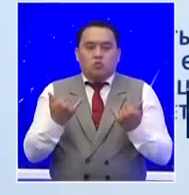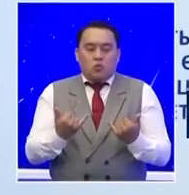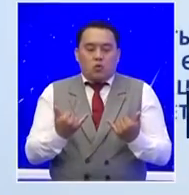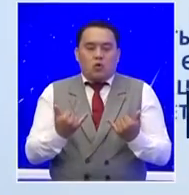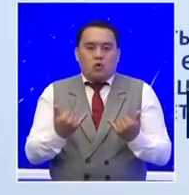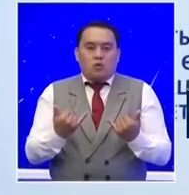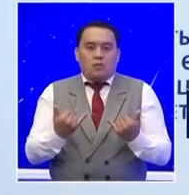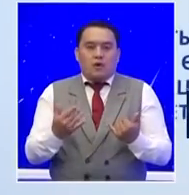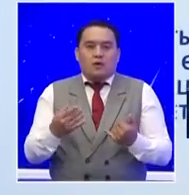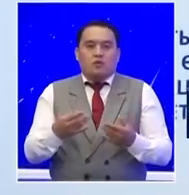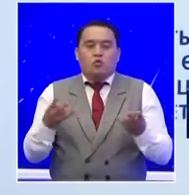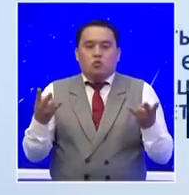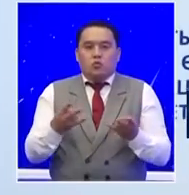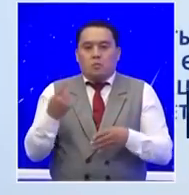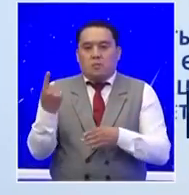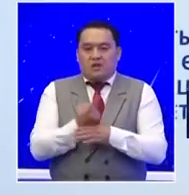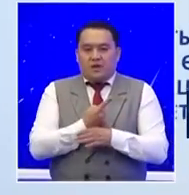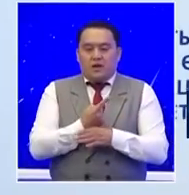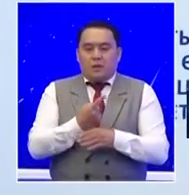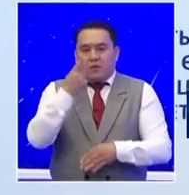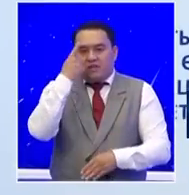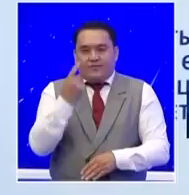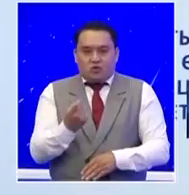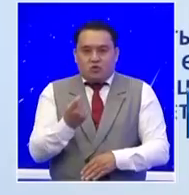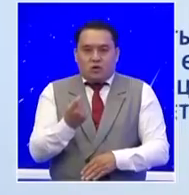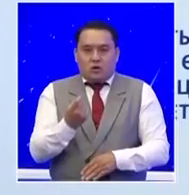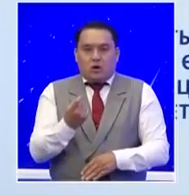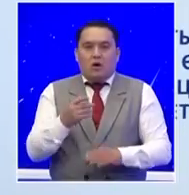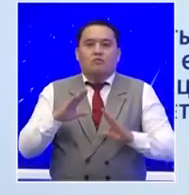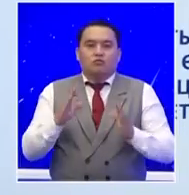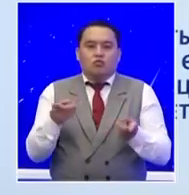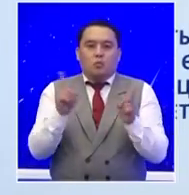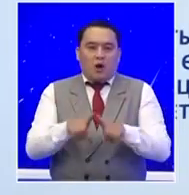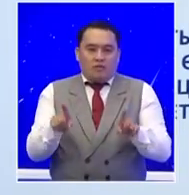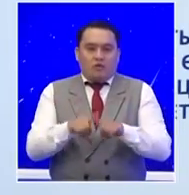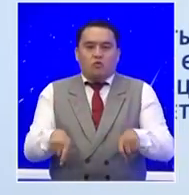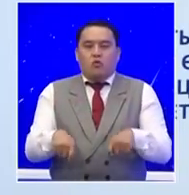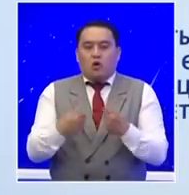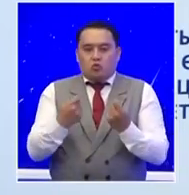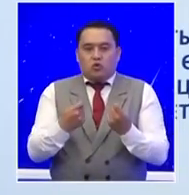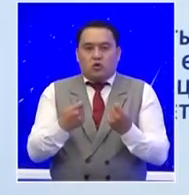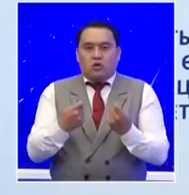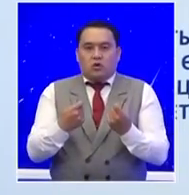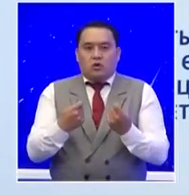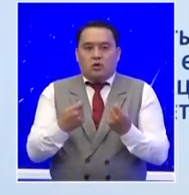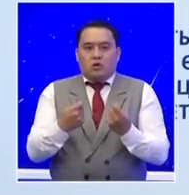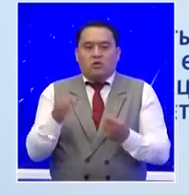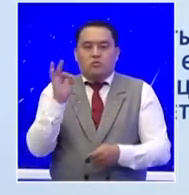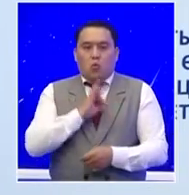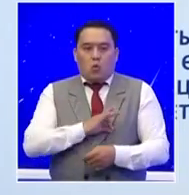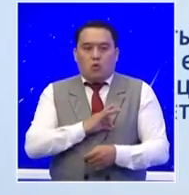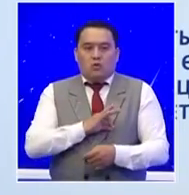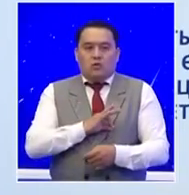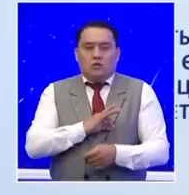лицу, выносится первое предупреждение, а в случае повторного нарушения, проявления нарушения, то уже применяется вот